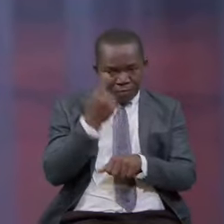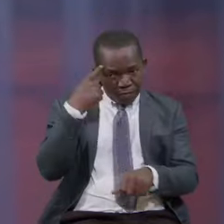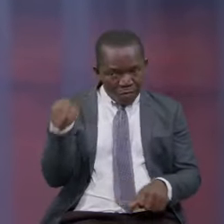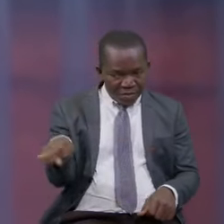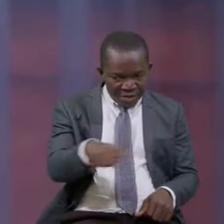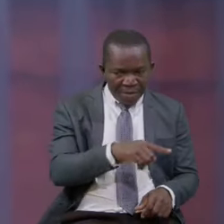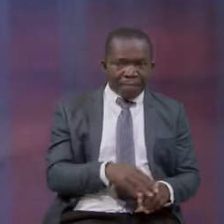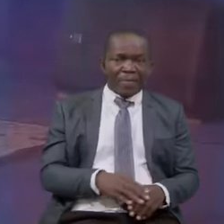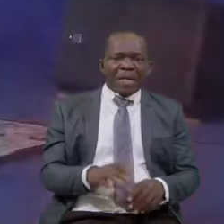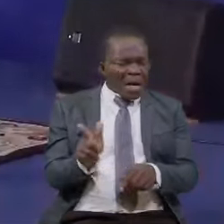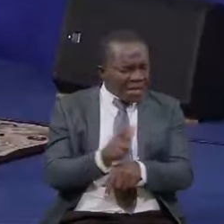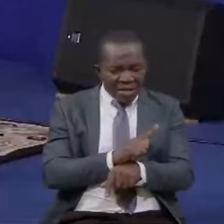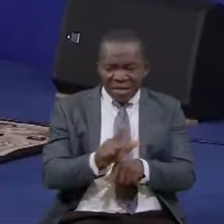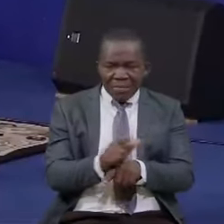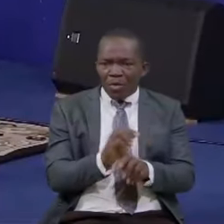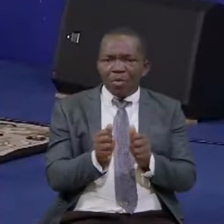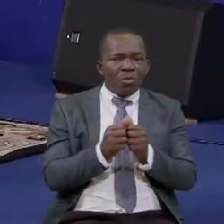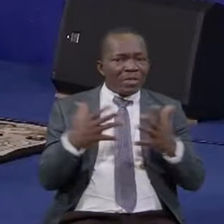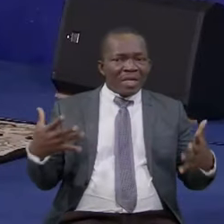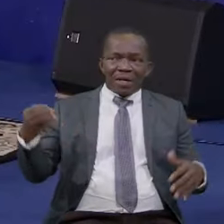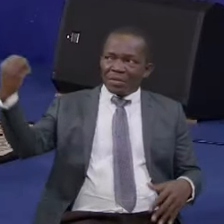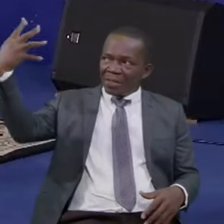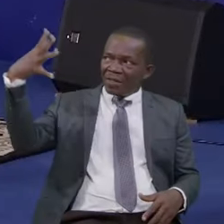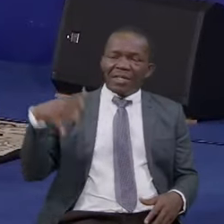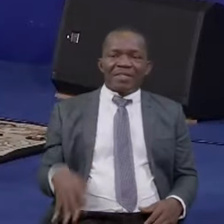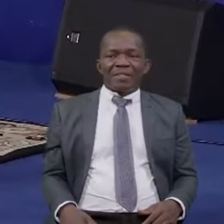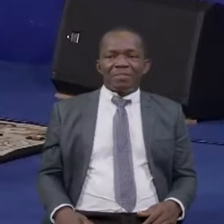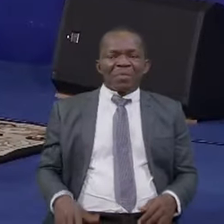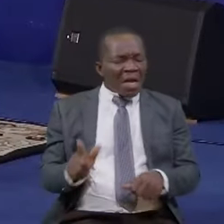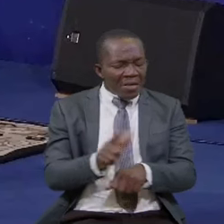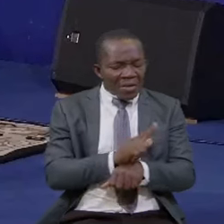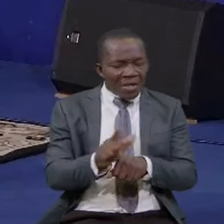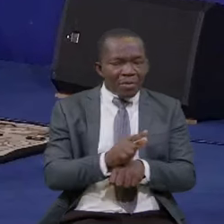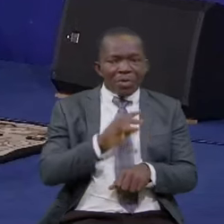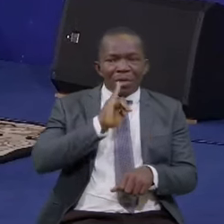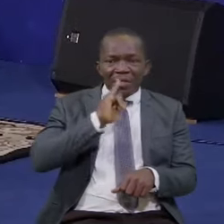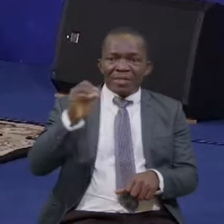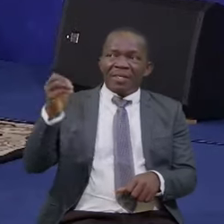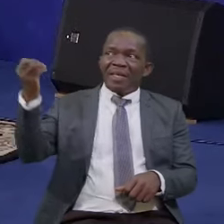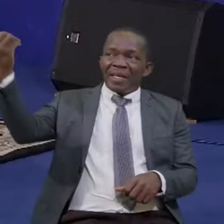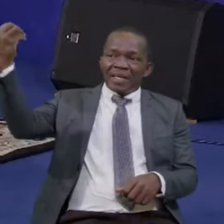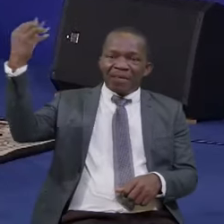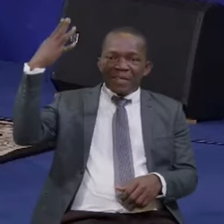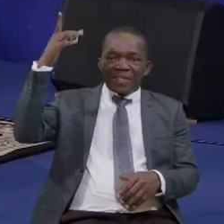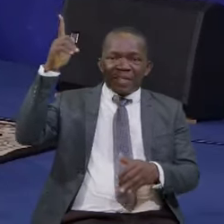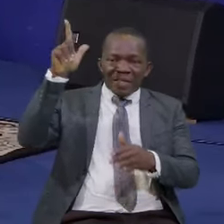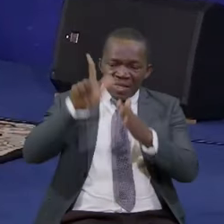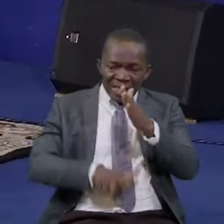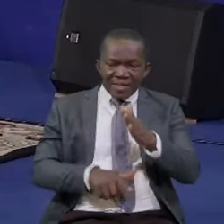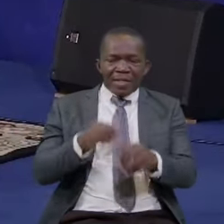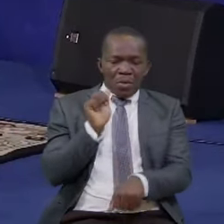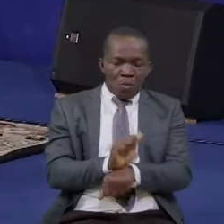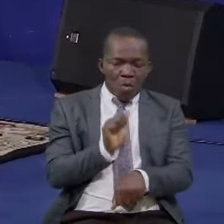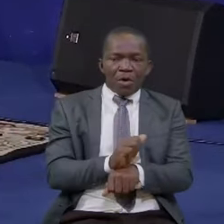tellement sans la grâce et il travaille et c'est œuvre sans grâce l'activité c'est une